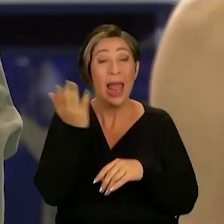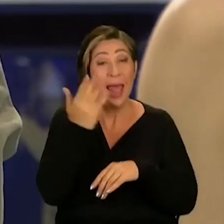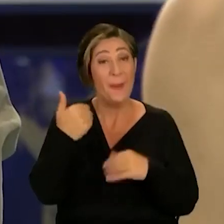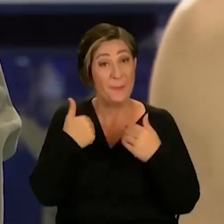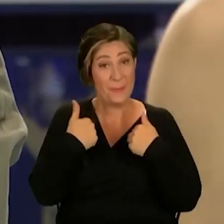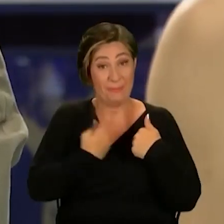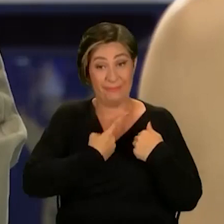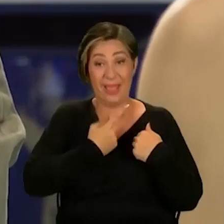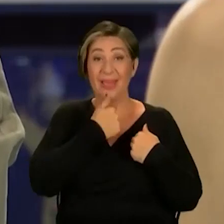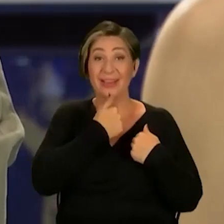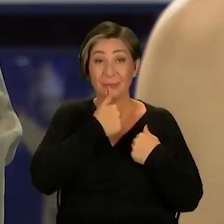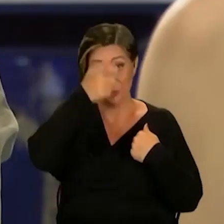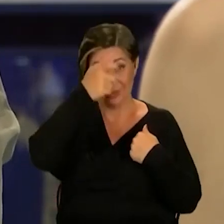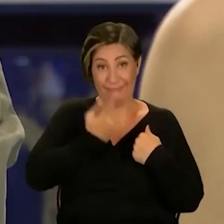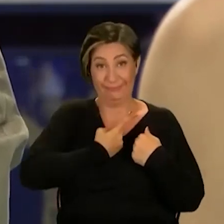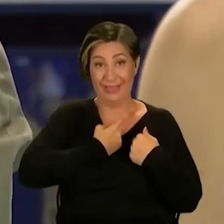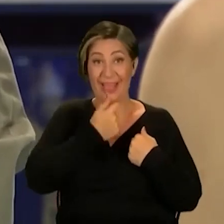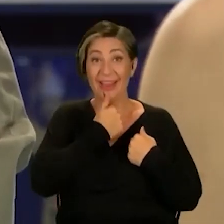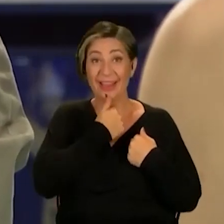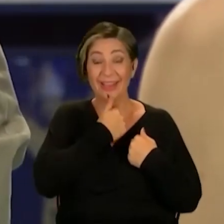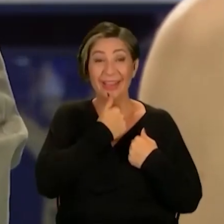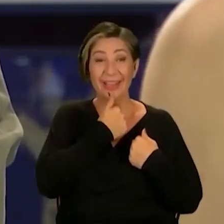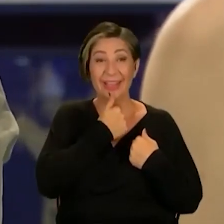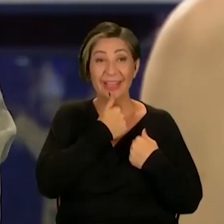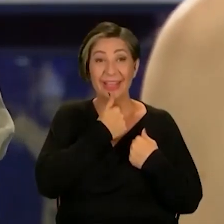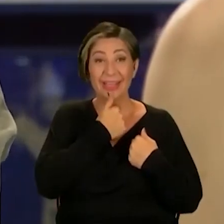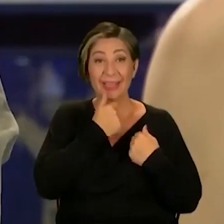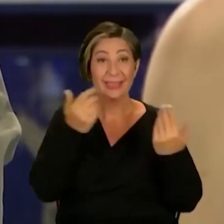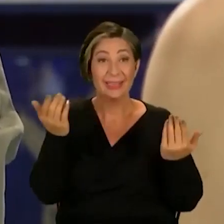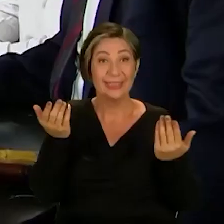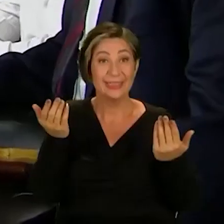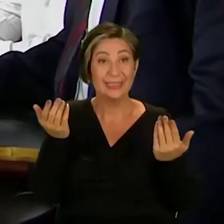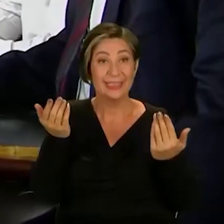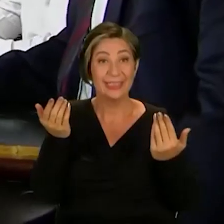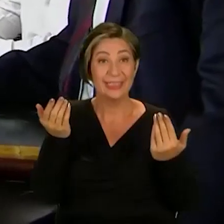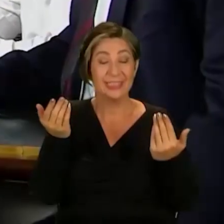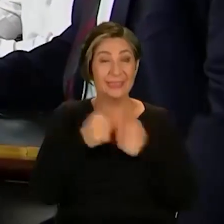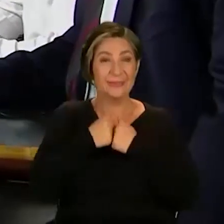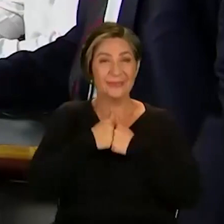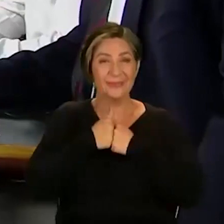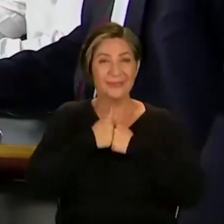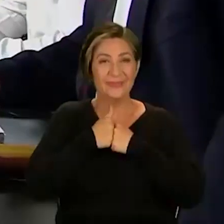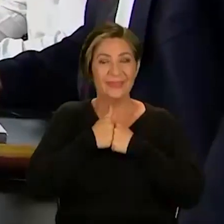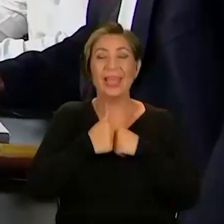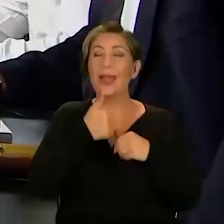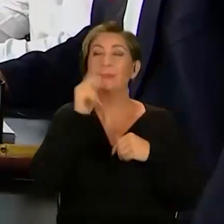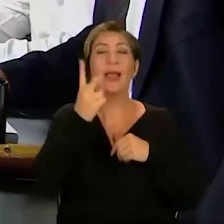bizim erkeklerimizde, bu toprakların erkeklerinde yani hani...